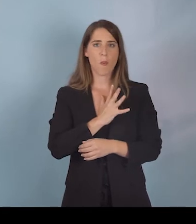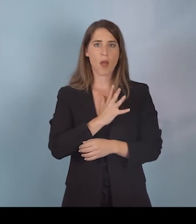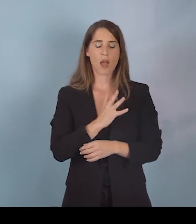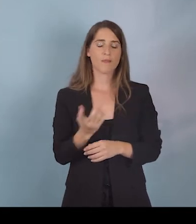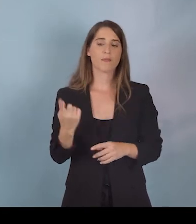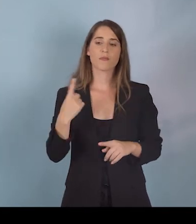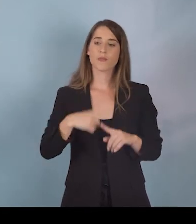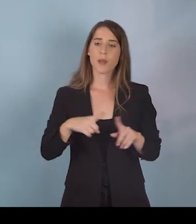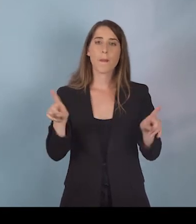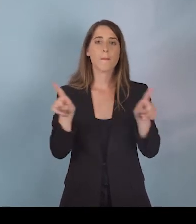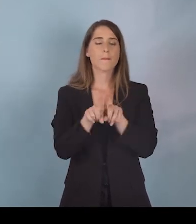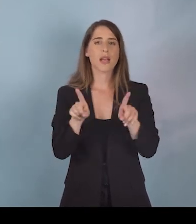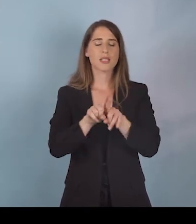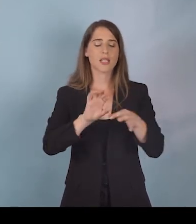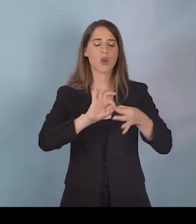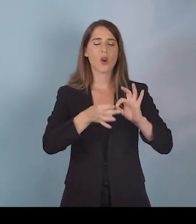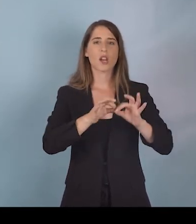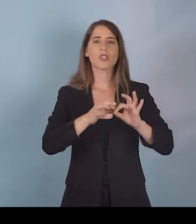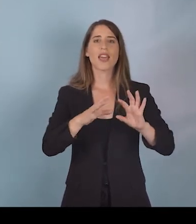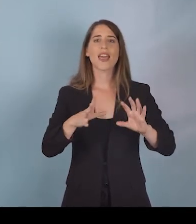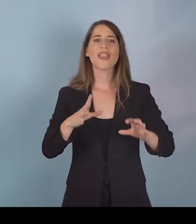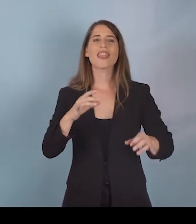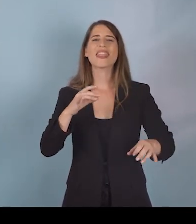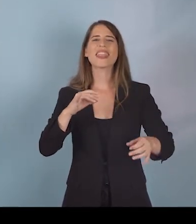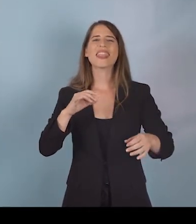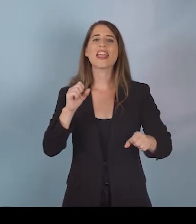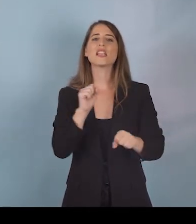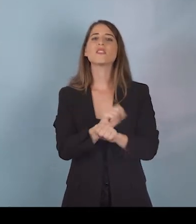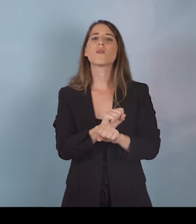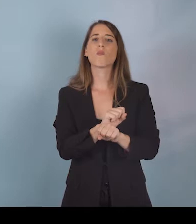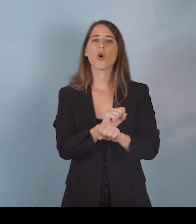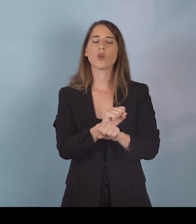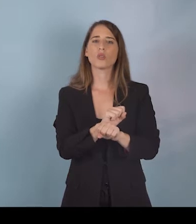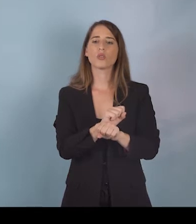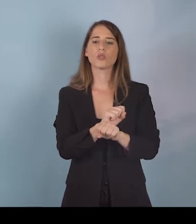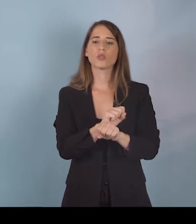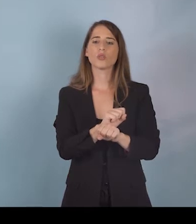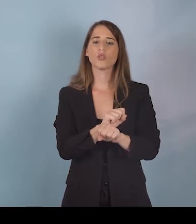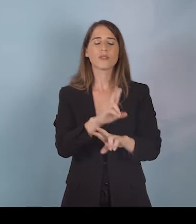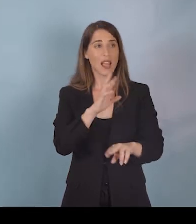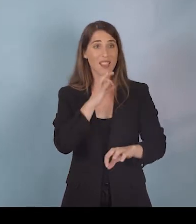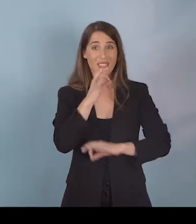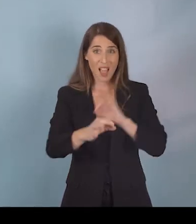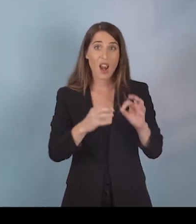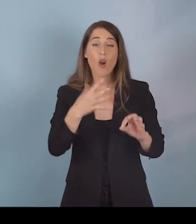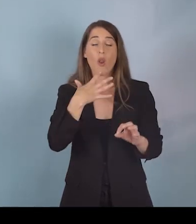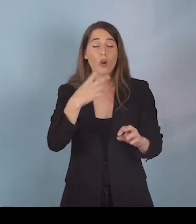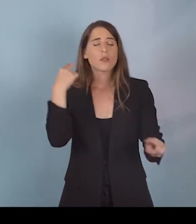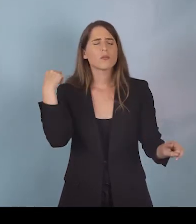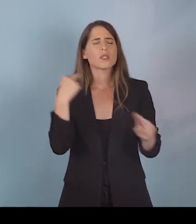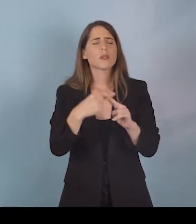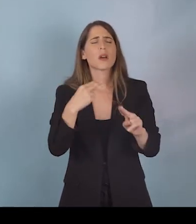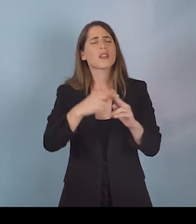Επίσης, με την οργάνωση δεσμός, τα θεωρώ πολύ σημαντικά αυτά να ακουστούν, γιατί είναι σημαντικά, είναι πολύ σημαντική η βοήθεια αυτών